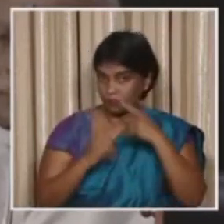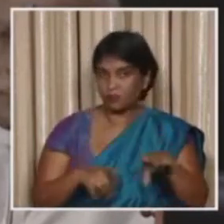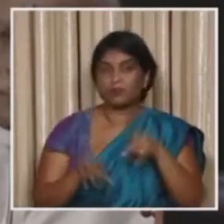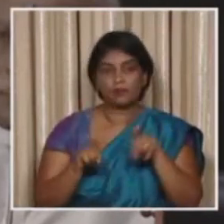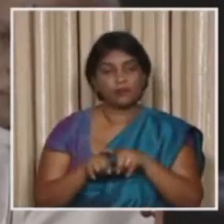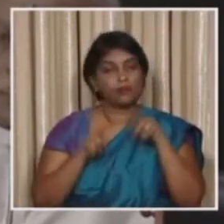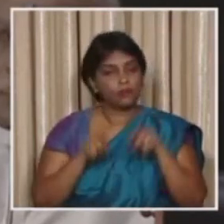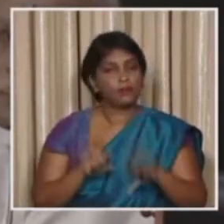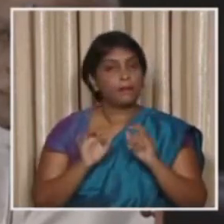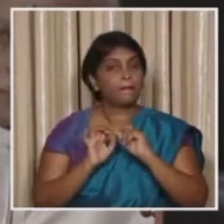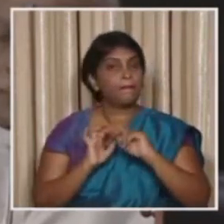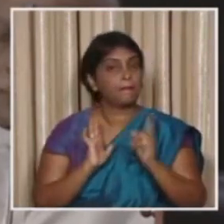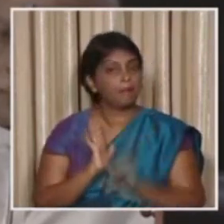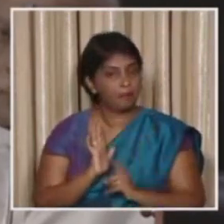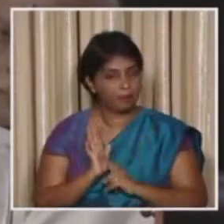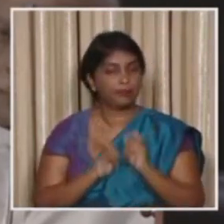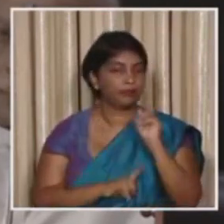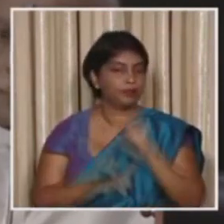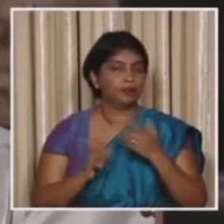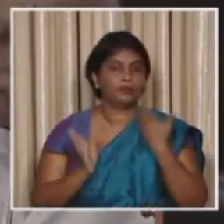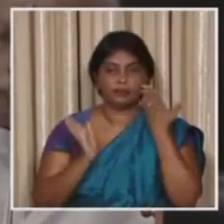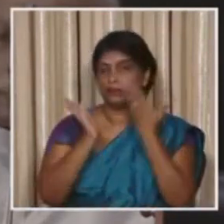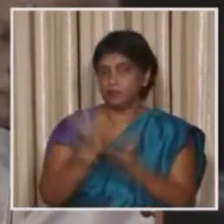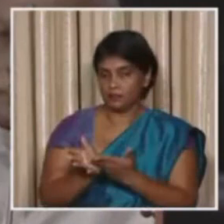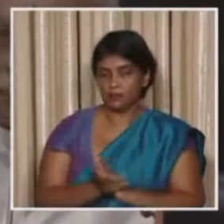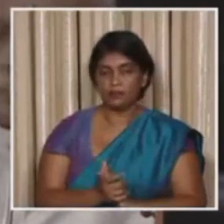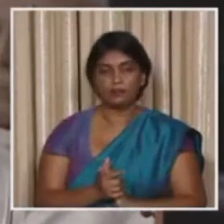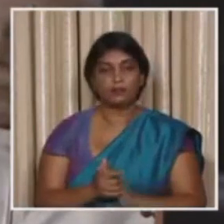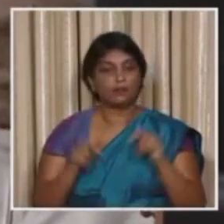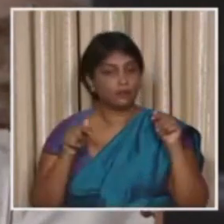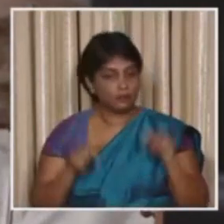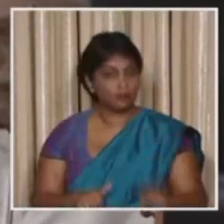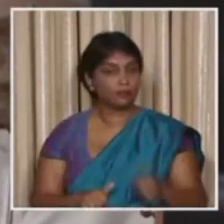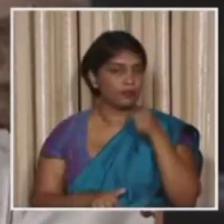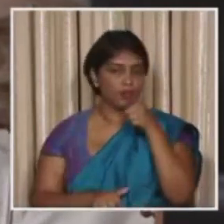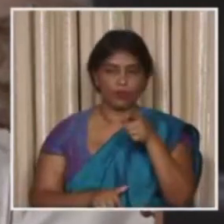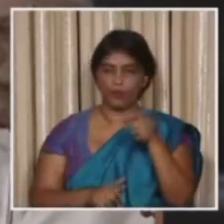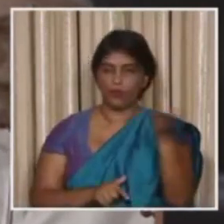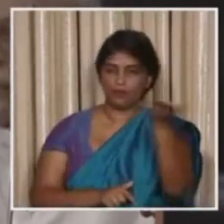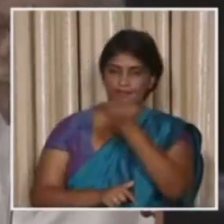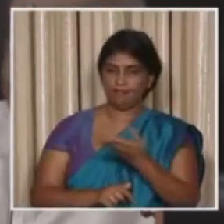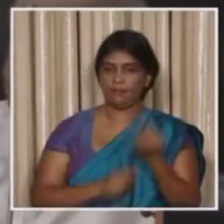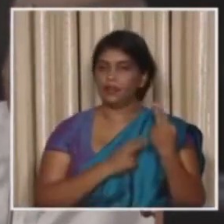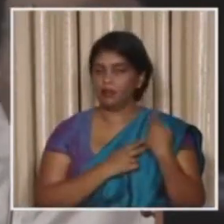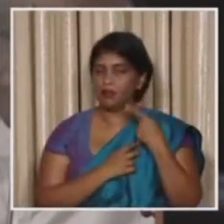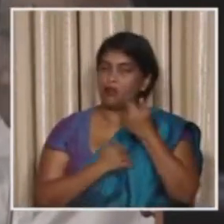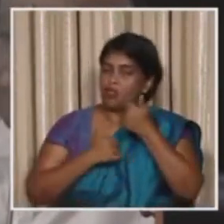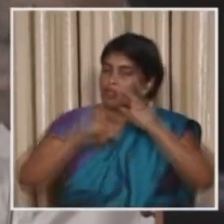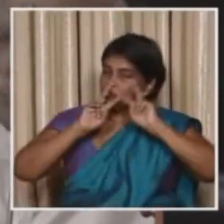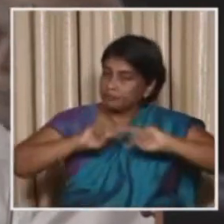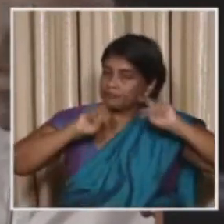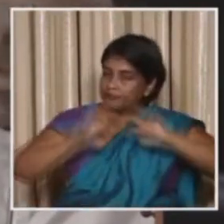වගේම අදාළ කෙටුම්පත්ත් මම මේ සභාවට ඉදිරිපත් කරනවා. දැන් තියෙන්නේ ඔබේ වාරය. ඔබ ඒ ගැන ගැඹුරින්